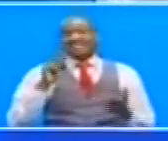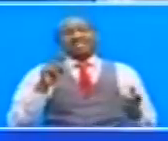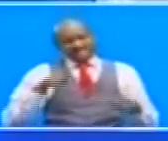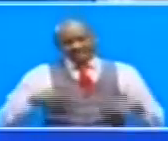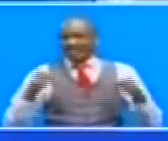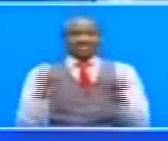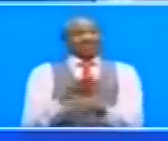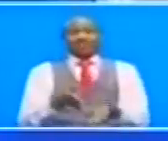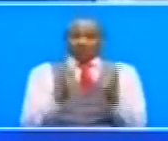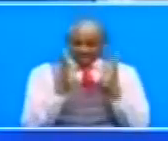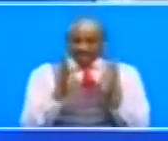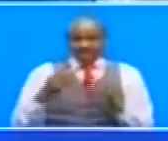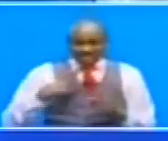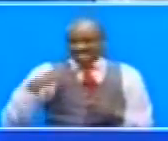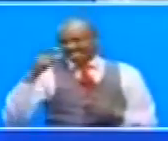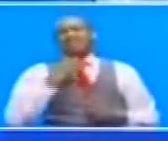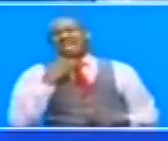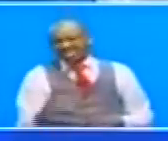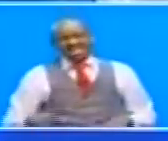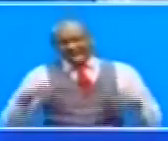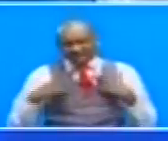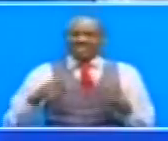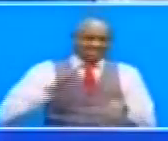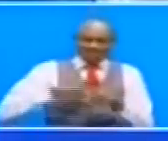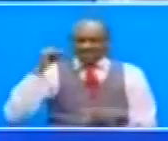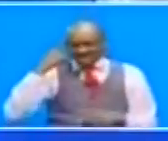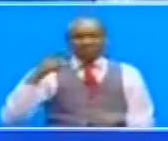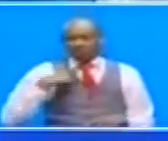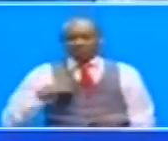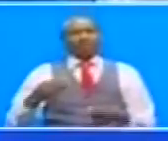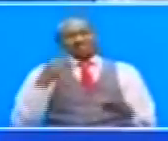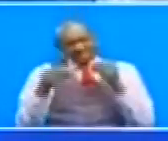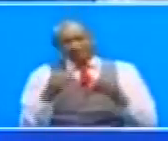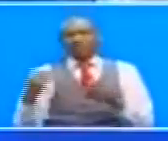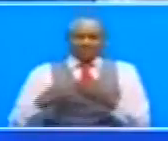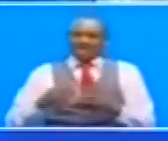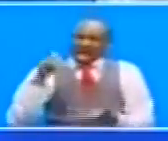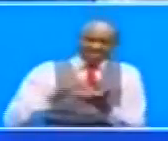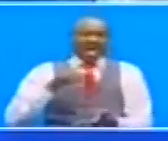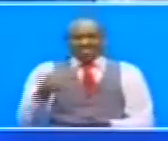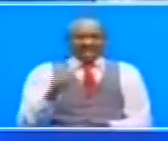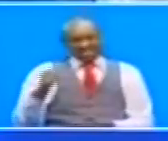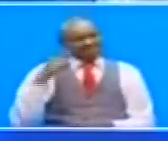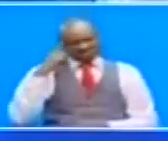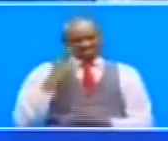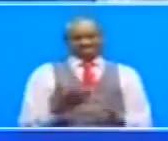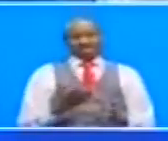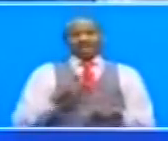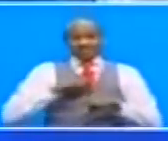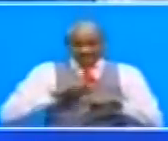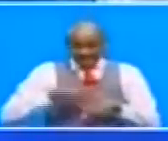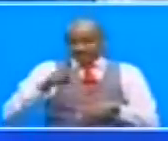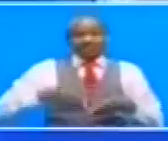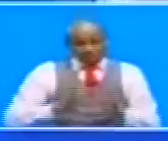vile nilikuwa naiona, nikaa Mungu ananichukia, nikaa nikipata mtoto mwingine nitapata mlemavu pia. So nilipopata